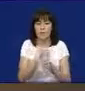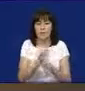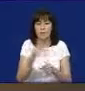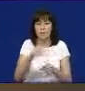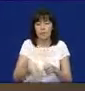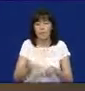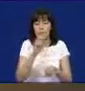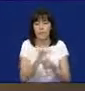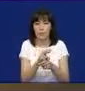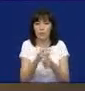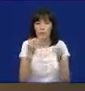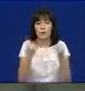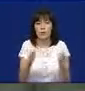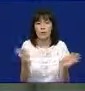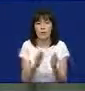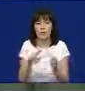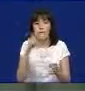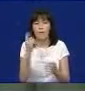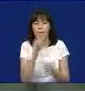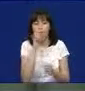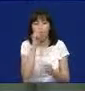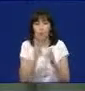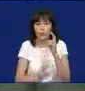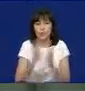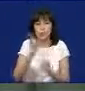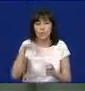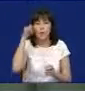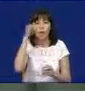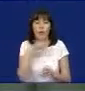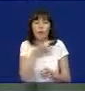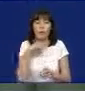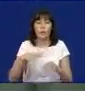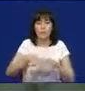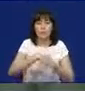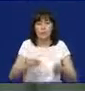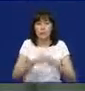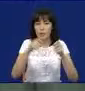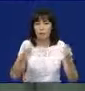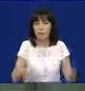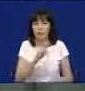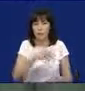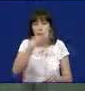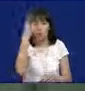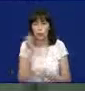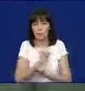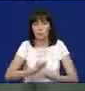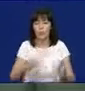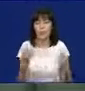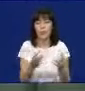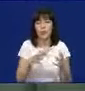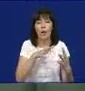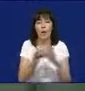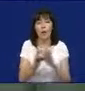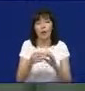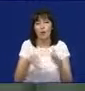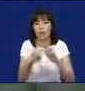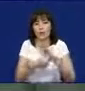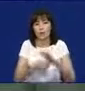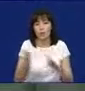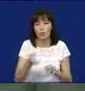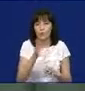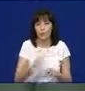қызметінен алынды. Шағын фермалар, құс фабрикалары, мал бордақылау алаңдарын ашу сынды істер ұмытылмауы тиіс. Ауылдық аймақтарда жұмыссыздықты жою